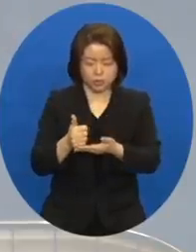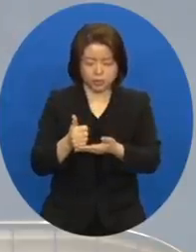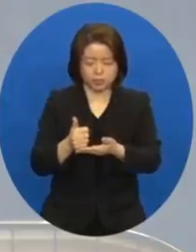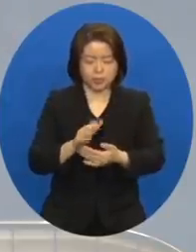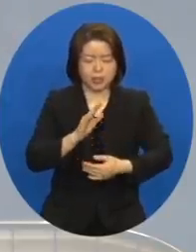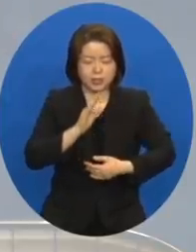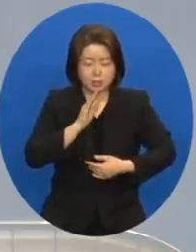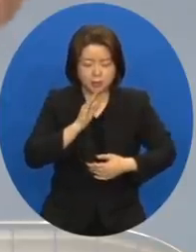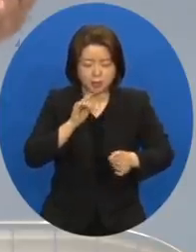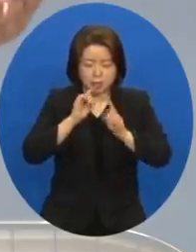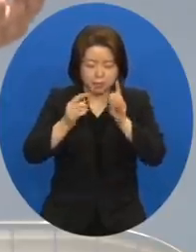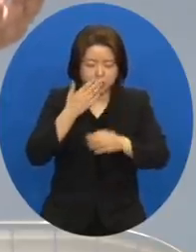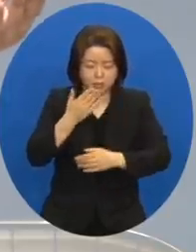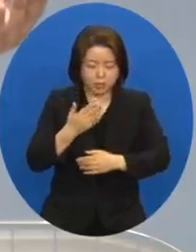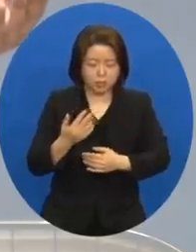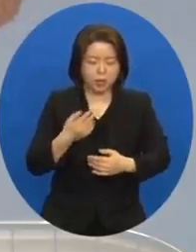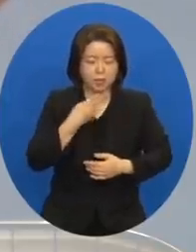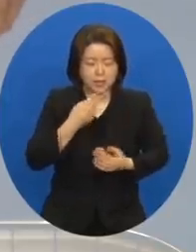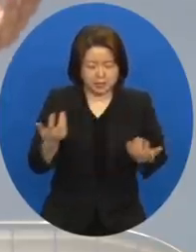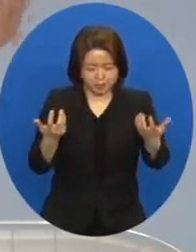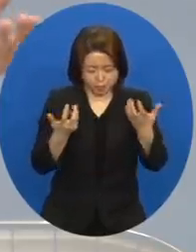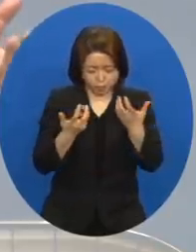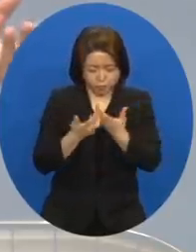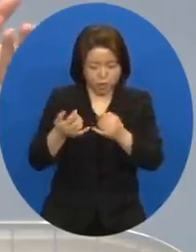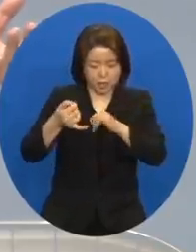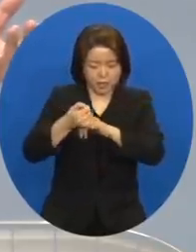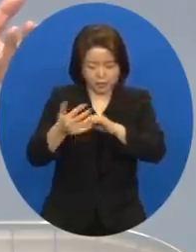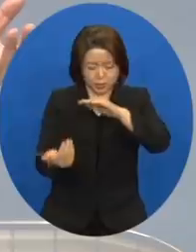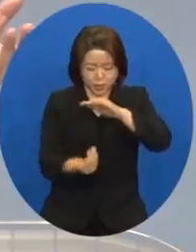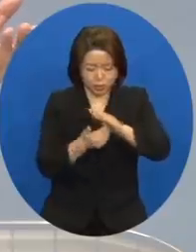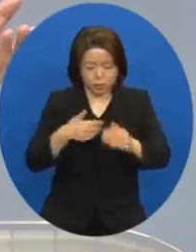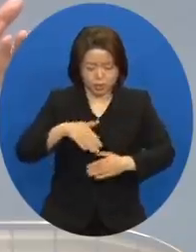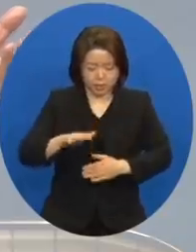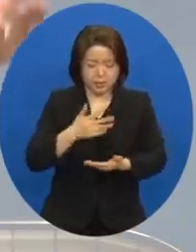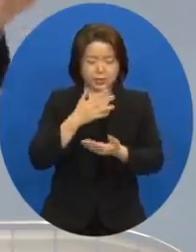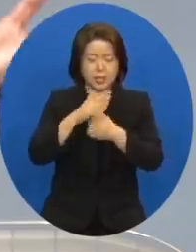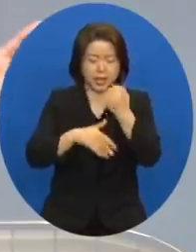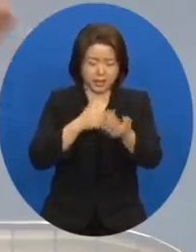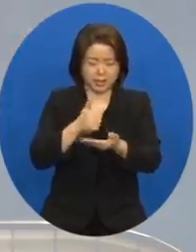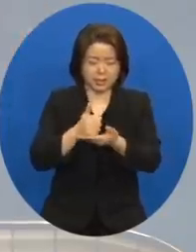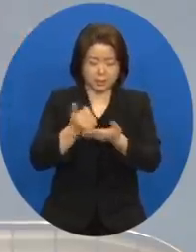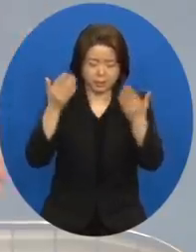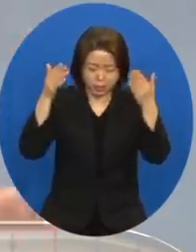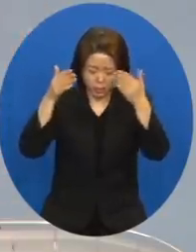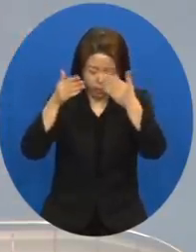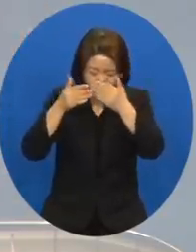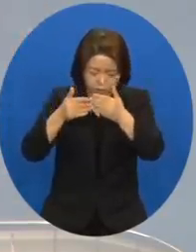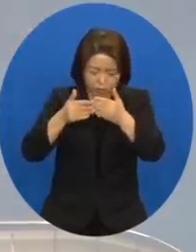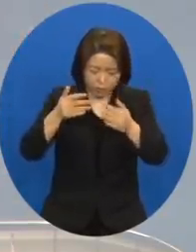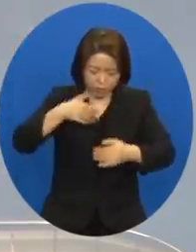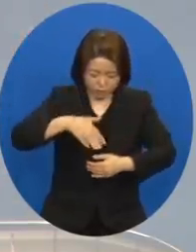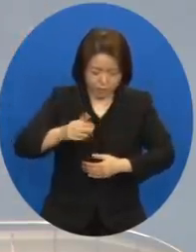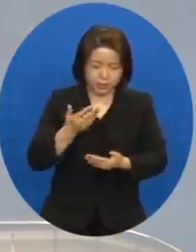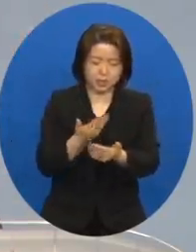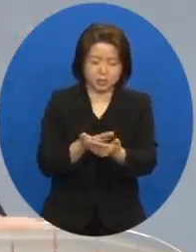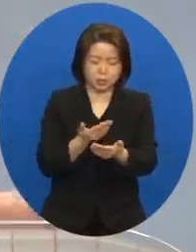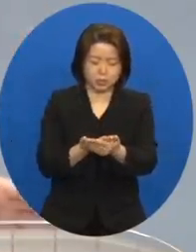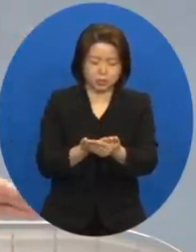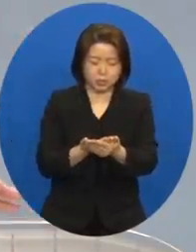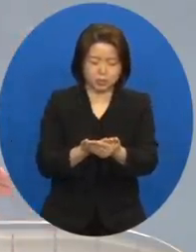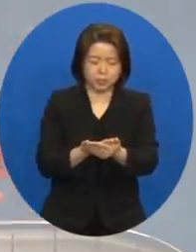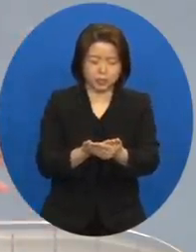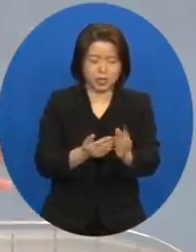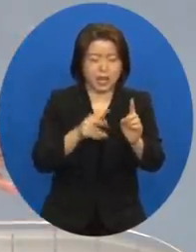너무나 말할 수 없는 풍성하신 약속을 이루시는 하나님을 주목하고 가게 하소서 이